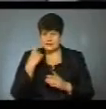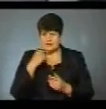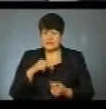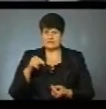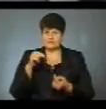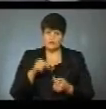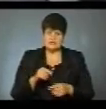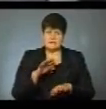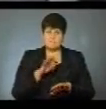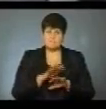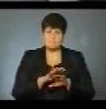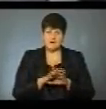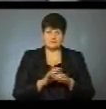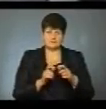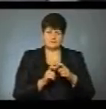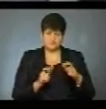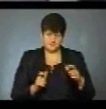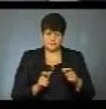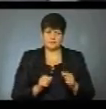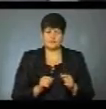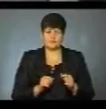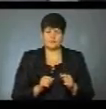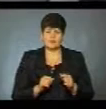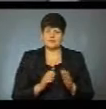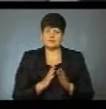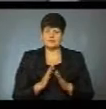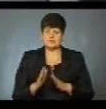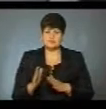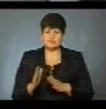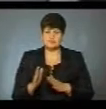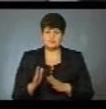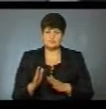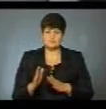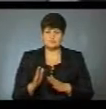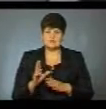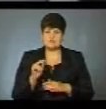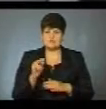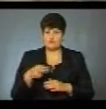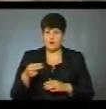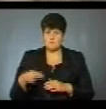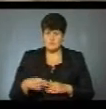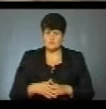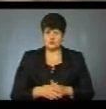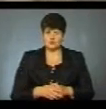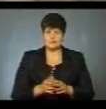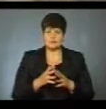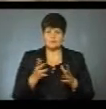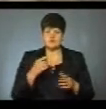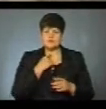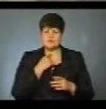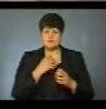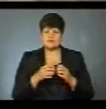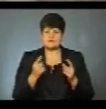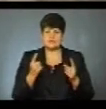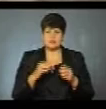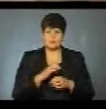ідентифікації банківської BankID, і через систему цифрового підпису. Найбільше голосів серед